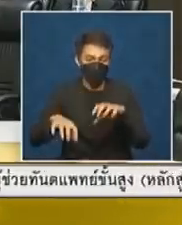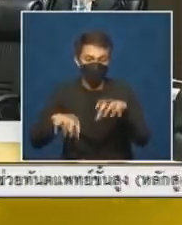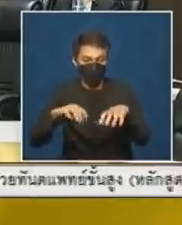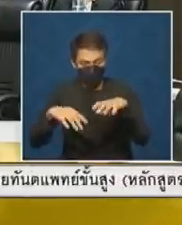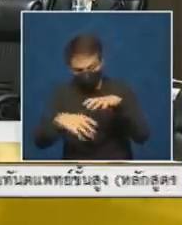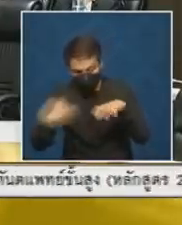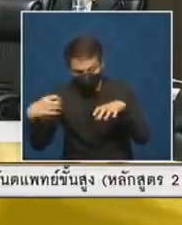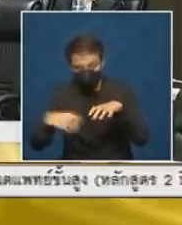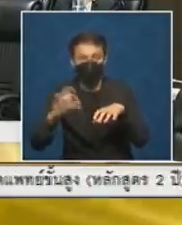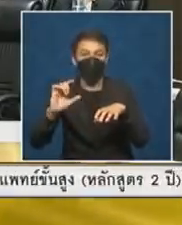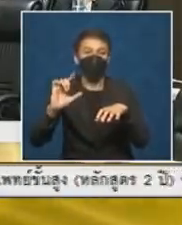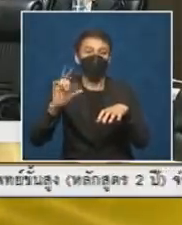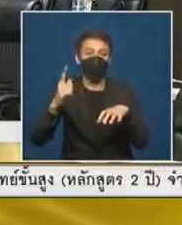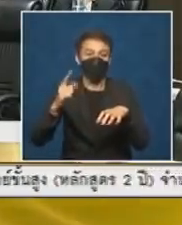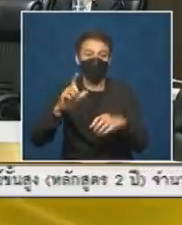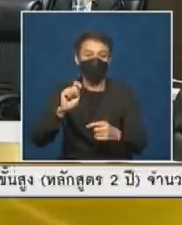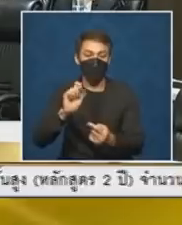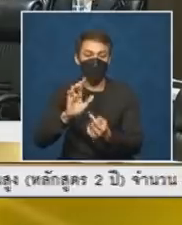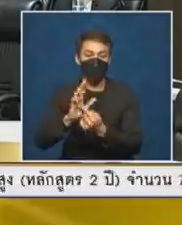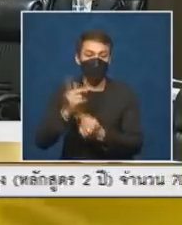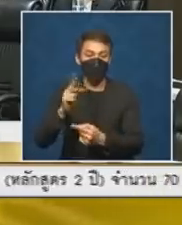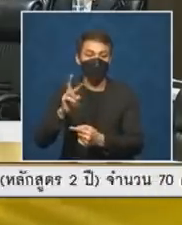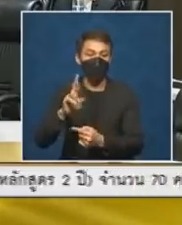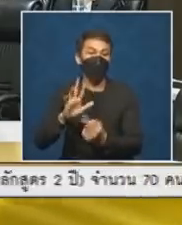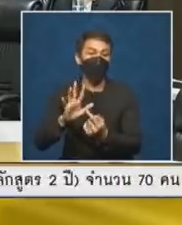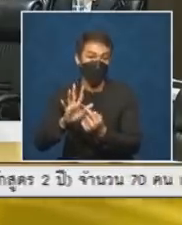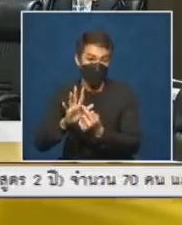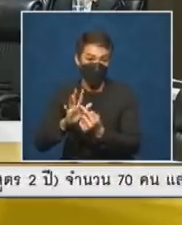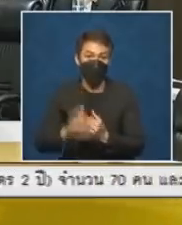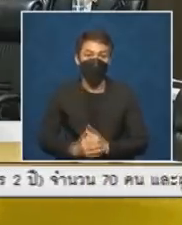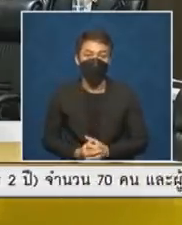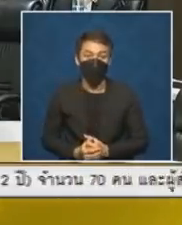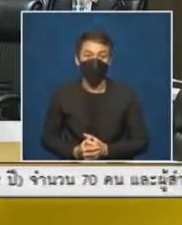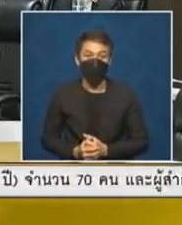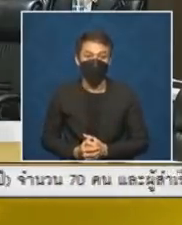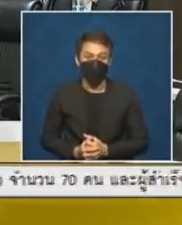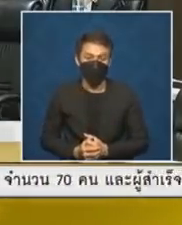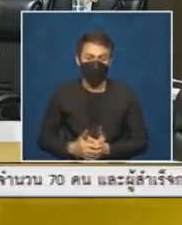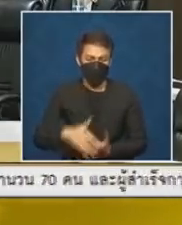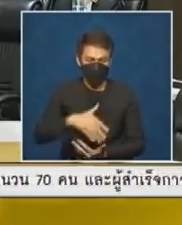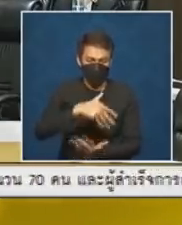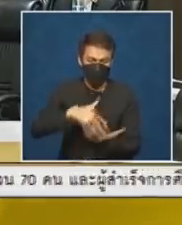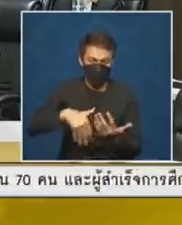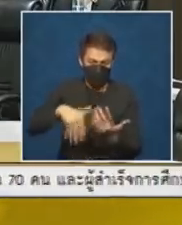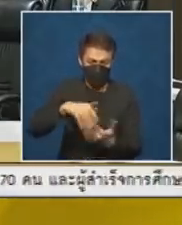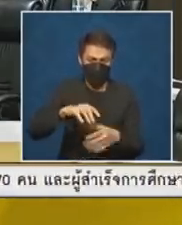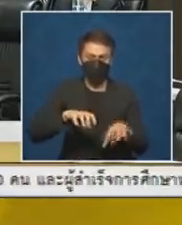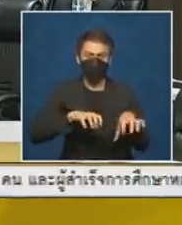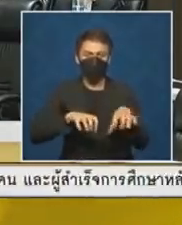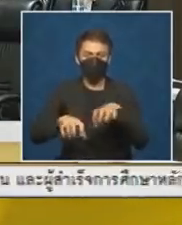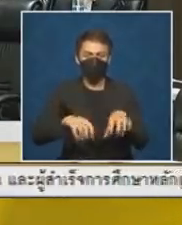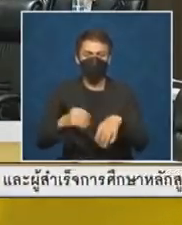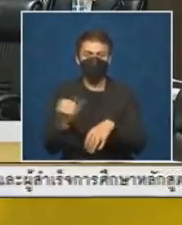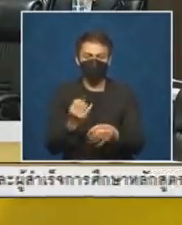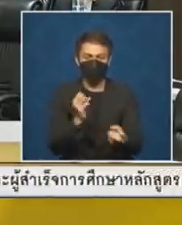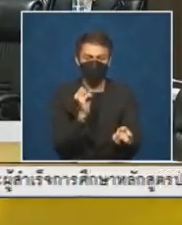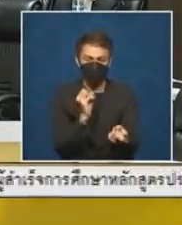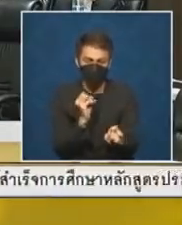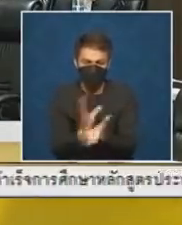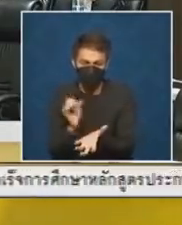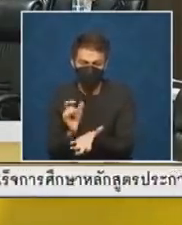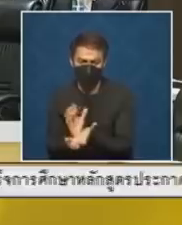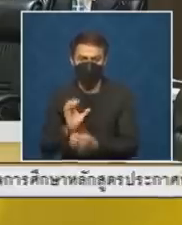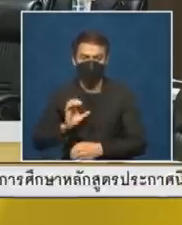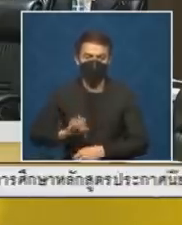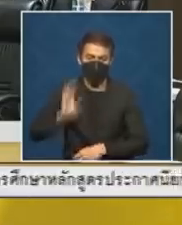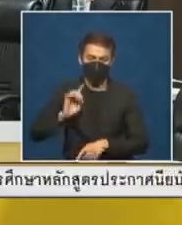องแผงสอนนี่มาต่อตอนค่ำอีกนะว่าผมไม่เข้าใจในเจตนารมณ์ของท่านคำว่าแผงสอนบ่อยตรงนี้คืออะไรการทำหน้า